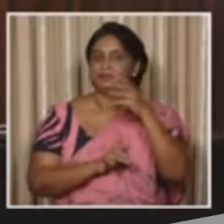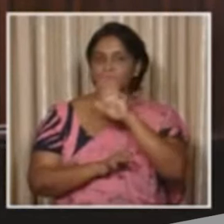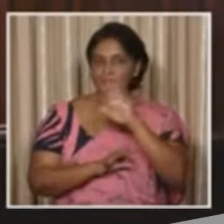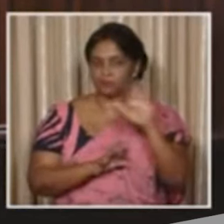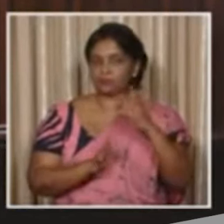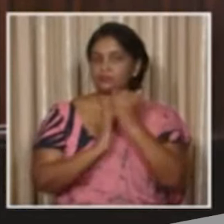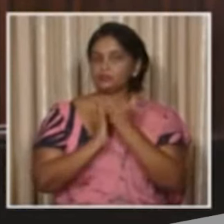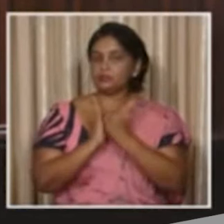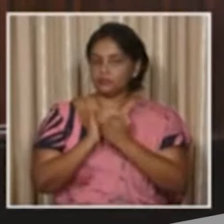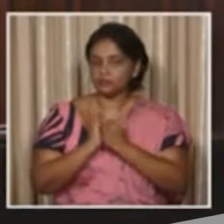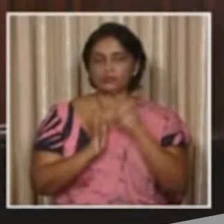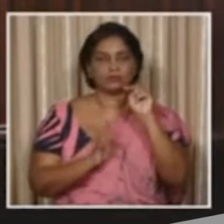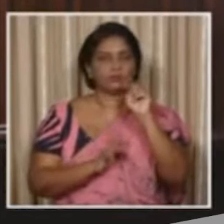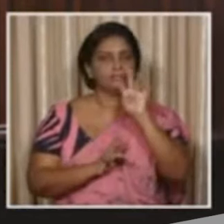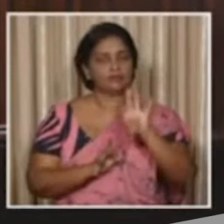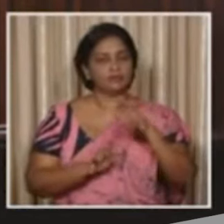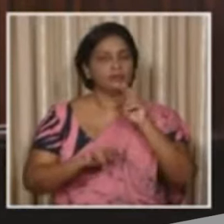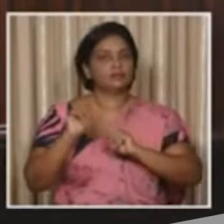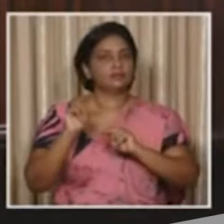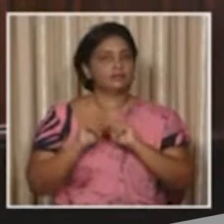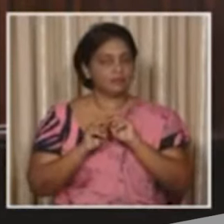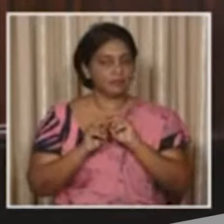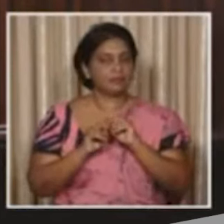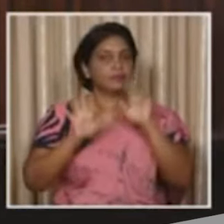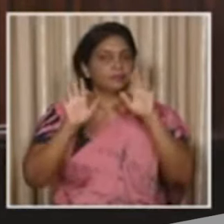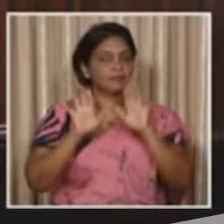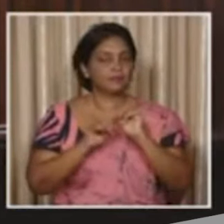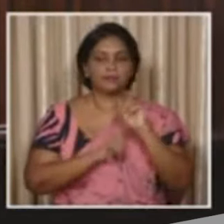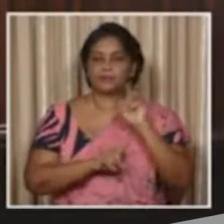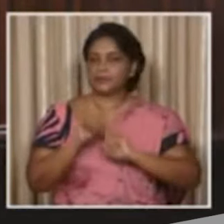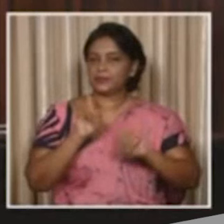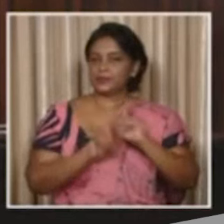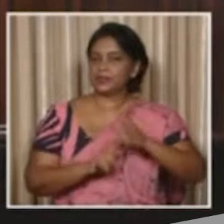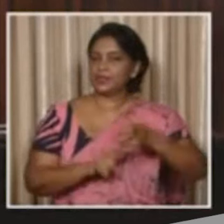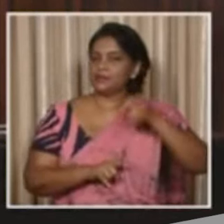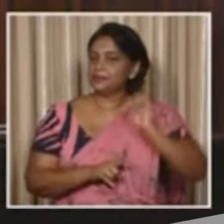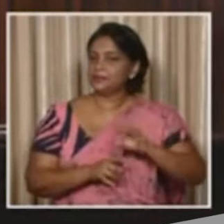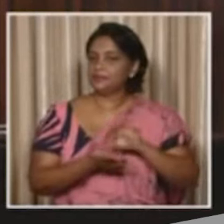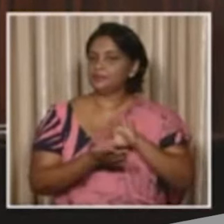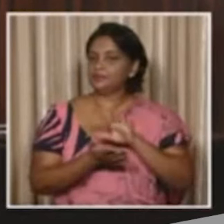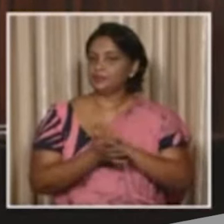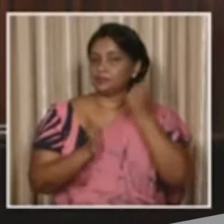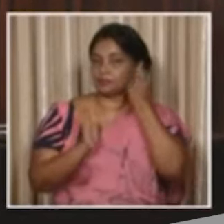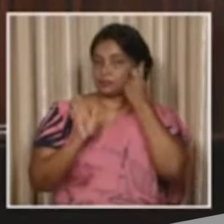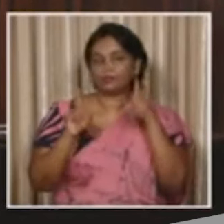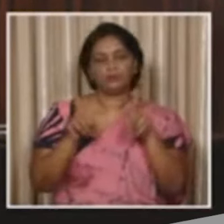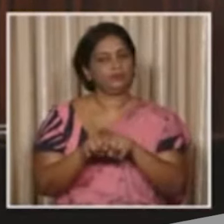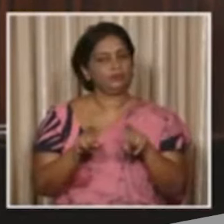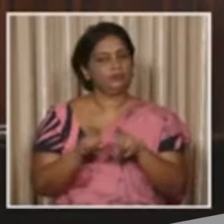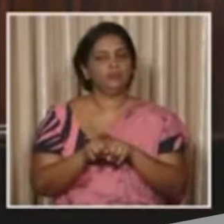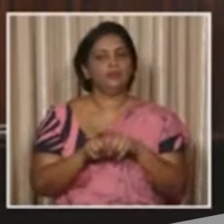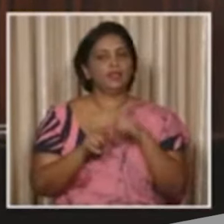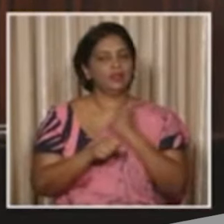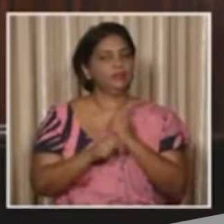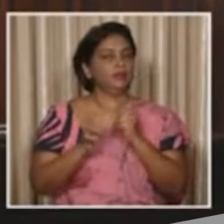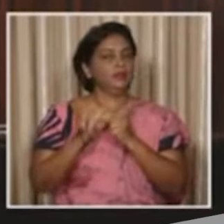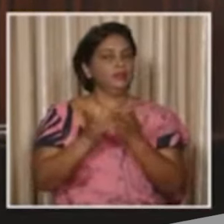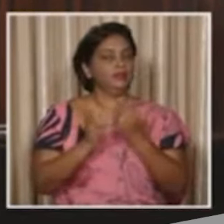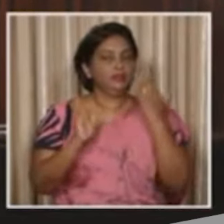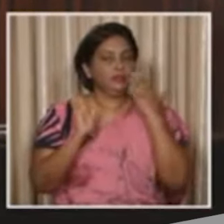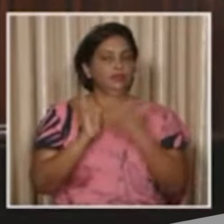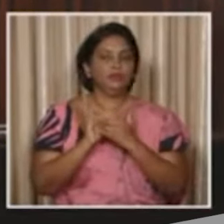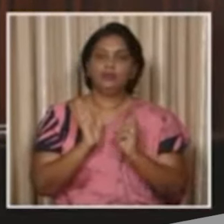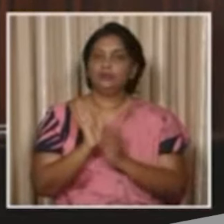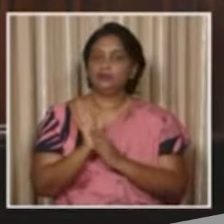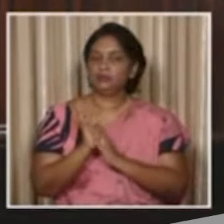සහ 2024 පෙබරවාරි 9 පාර්ලිමේන්තු විසින් සම්මත කරන ලද යෝජනාවට ප්‍රකාරව රජයේ ගිණුම් පිළිමද කාර්ක